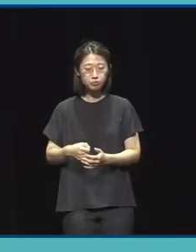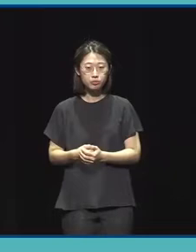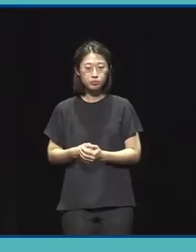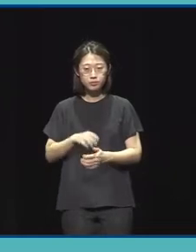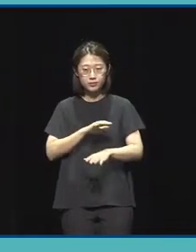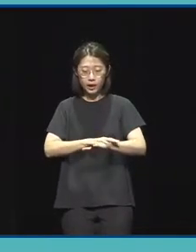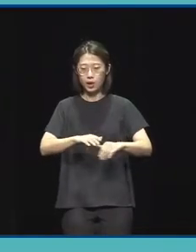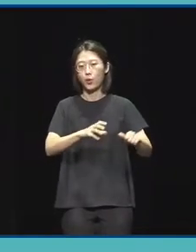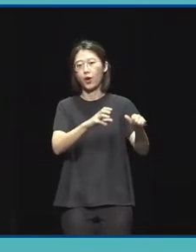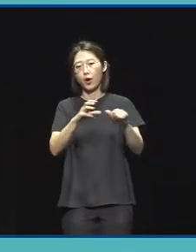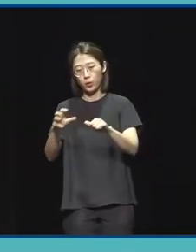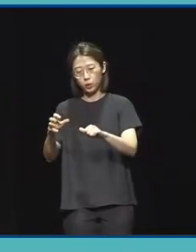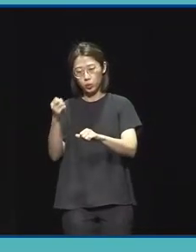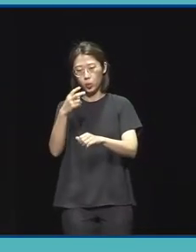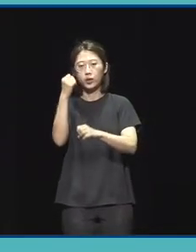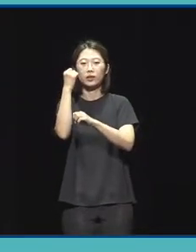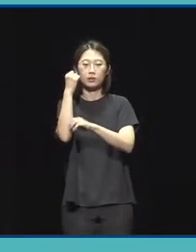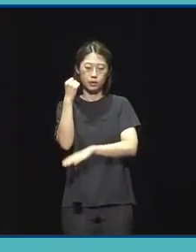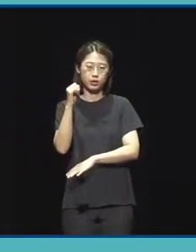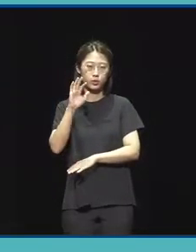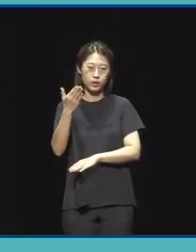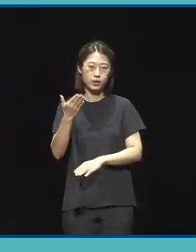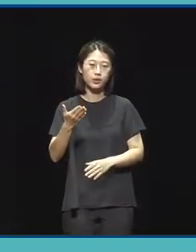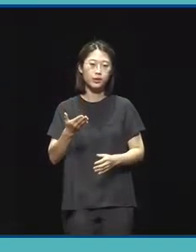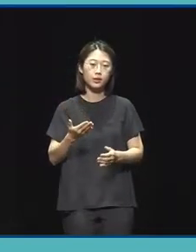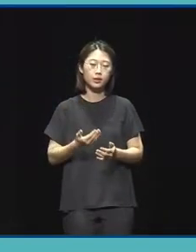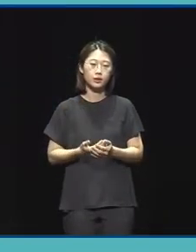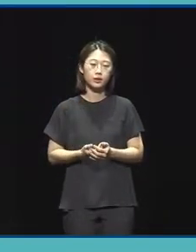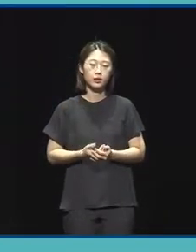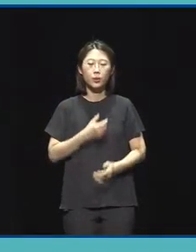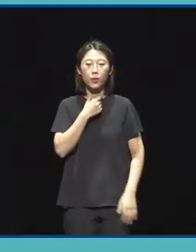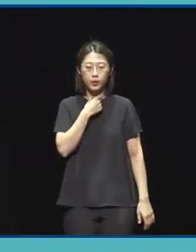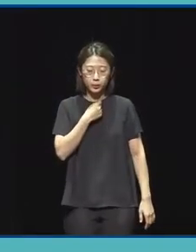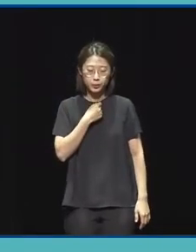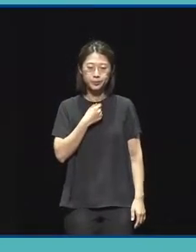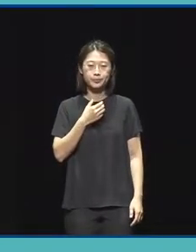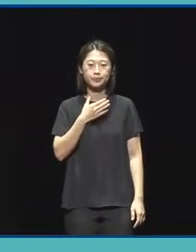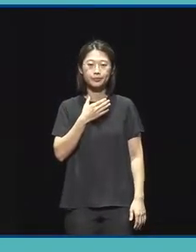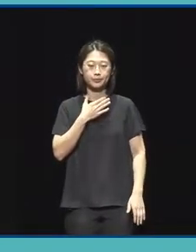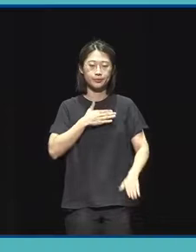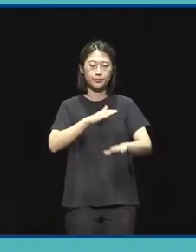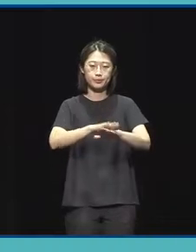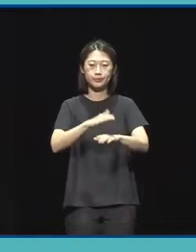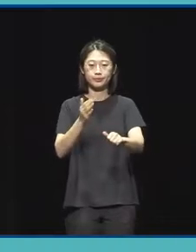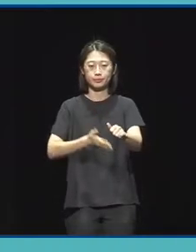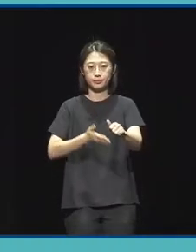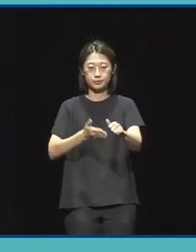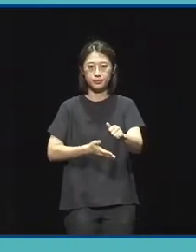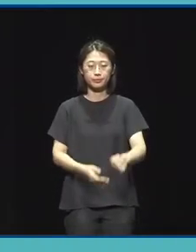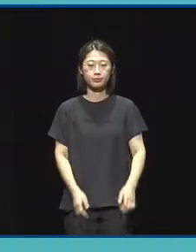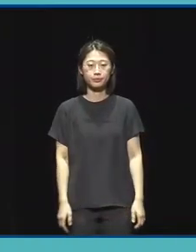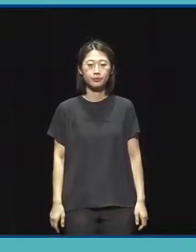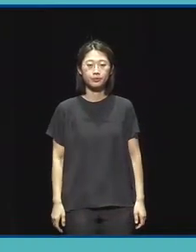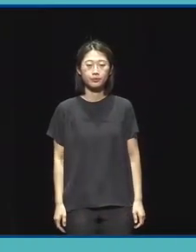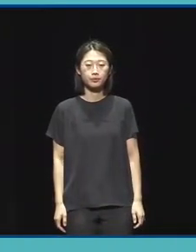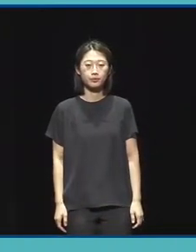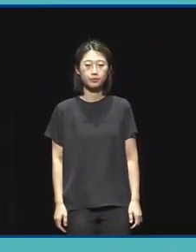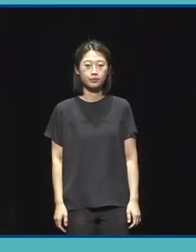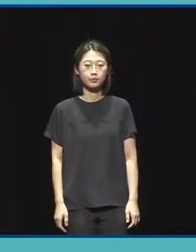그 기반이 될 수 있도록 하는 사업이임을 다시 한번 좀 알아주시면 감사하겠습니다